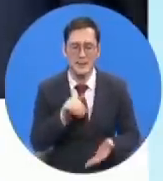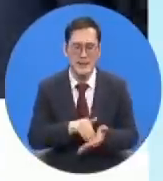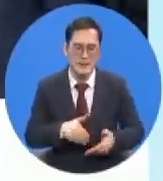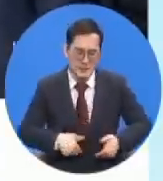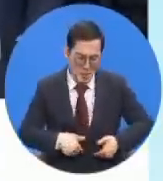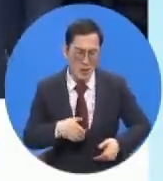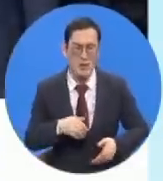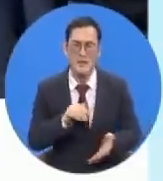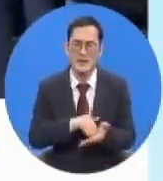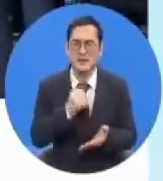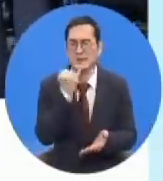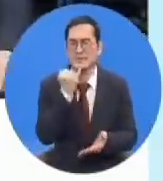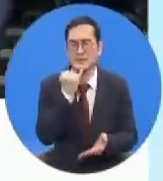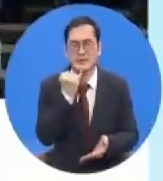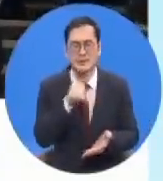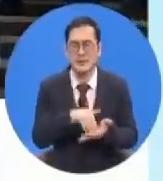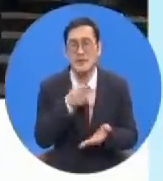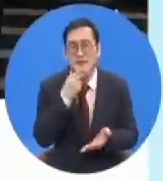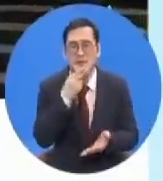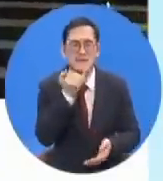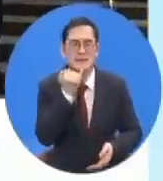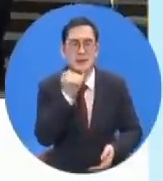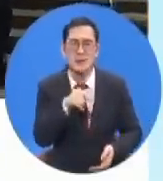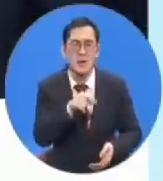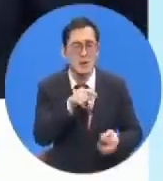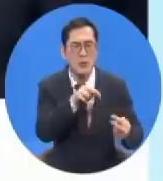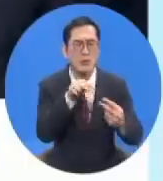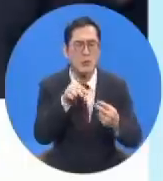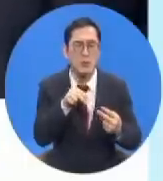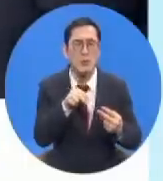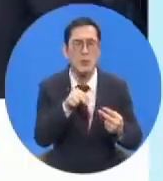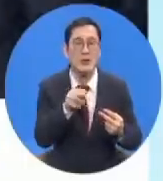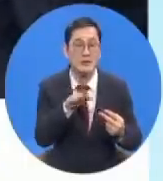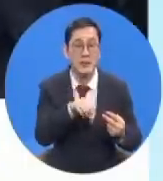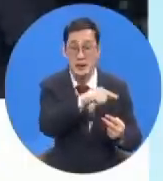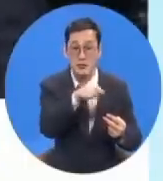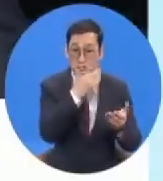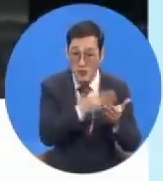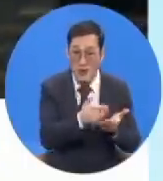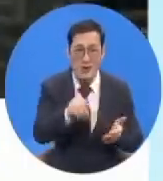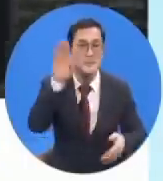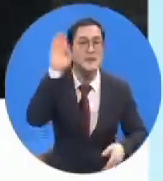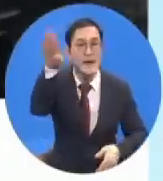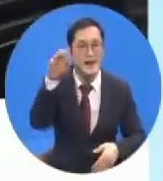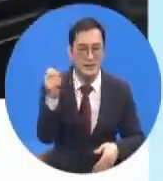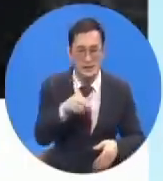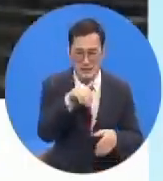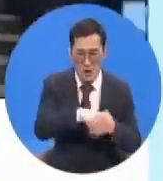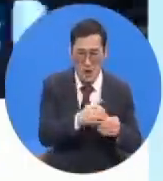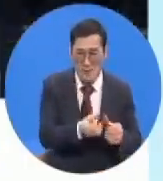때문에 건전하게 이것을 미래지향적으로 앞으로 이런 사태가 없도록 할 수 있는 방법 특히